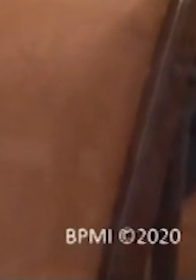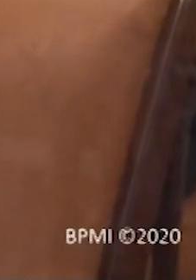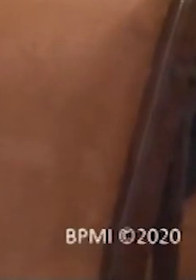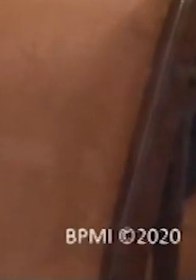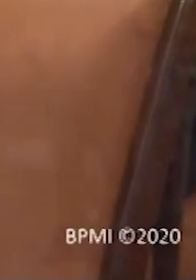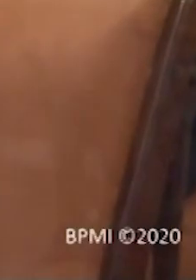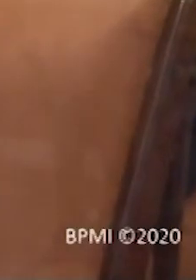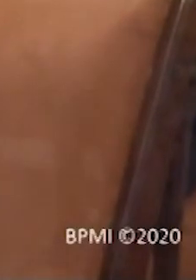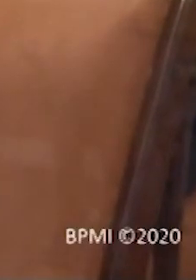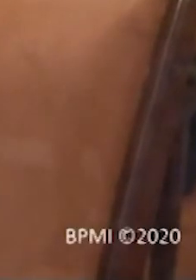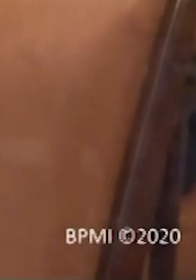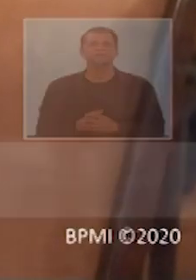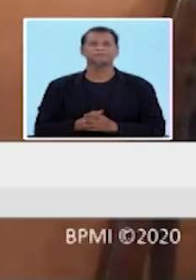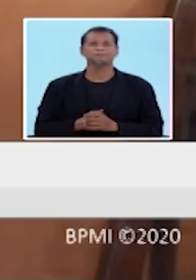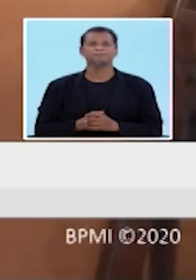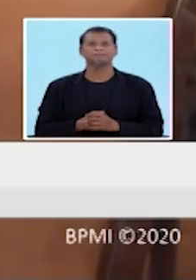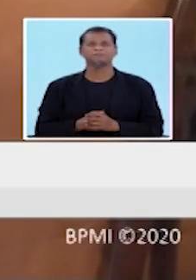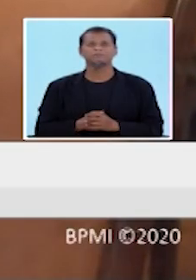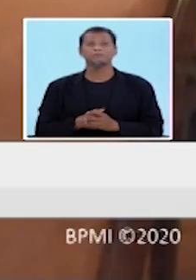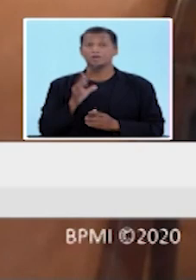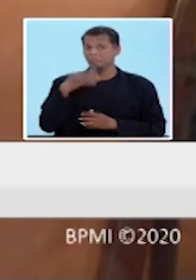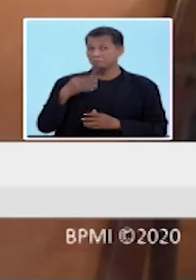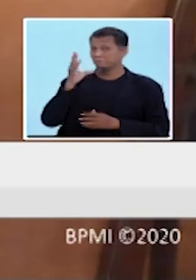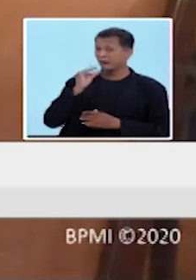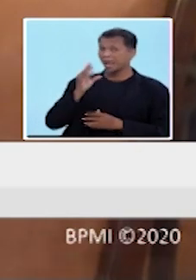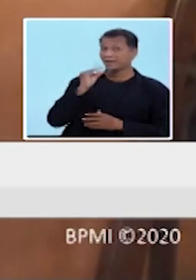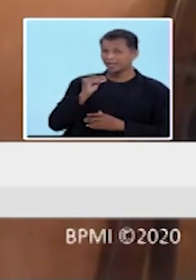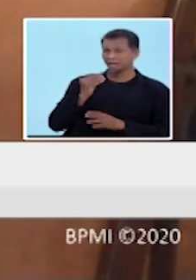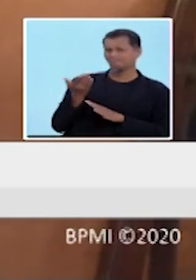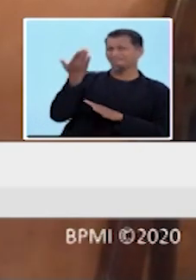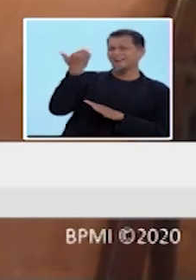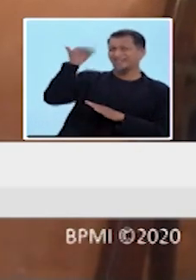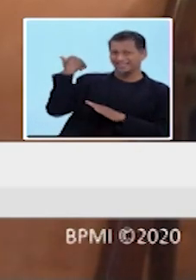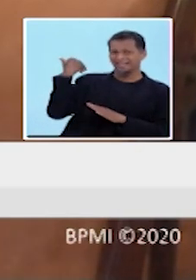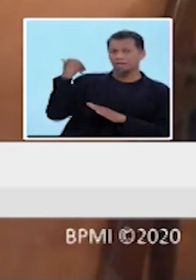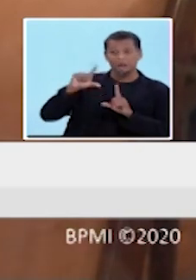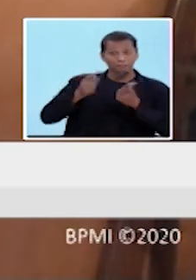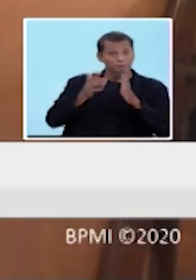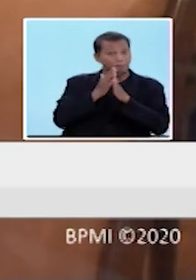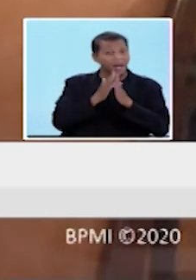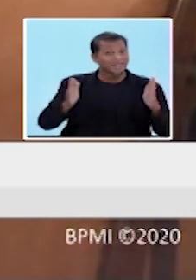Mengingat kita memiliki pengalaman kemarin, libur panjang pada